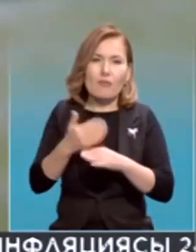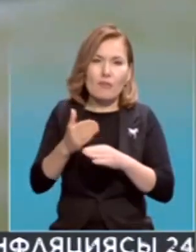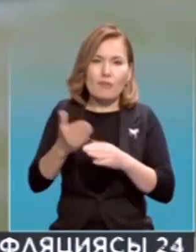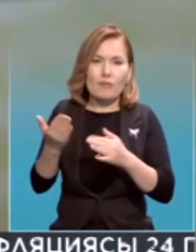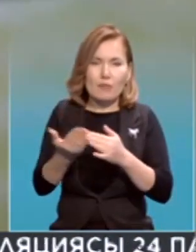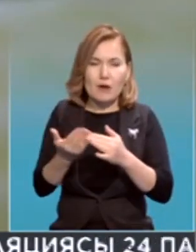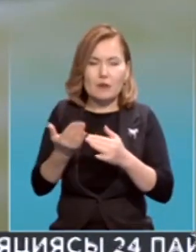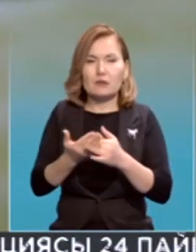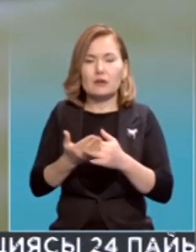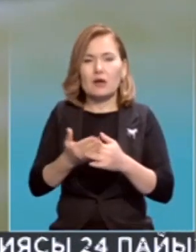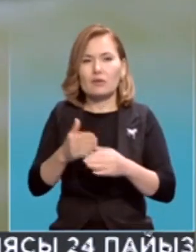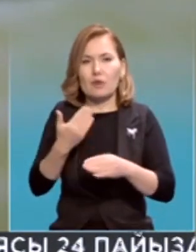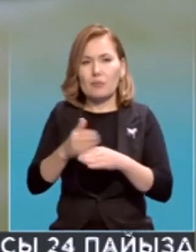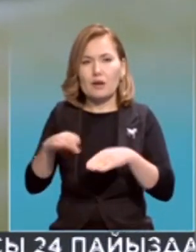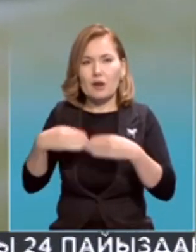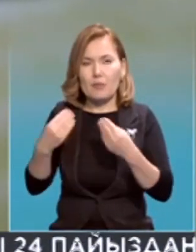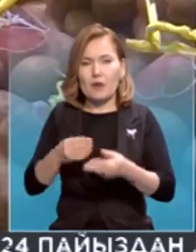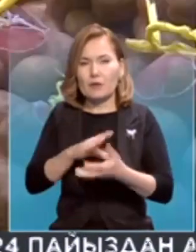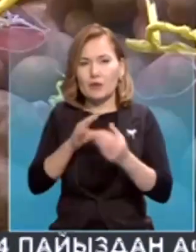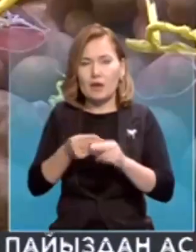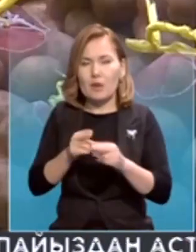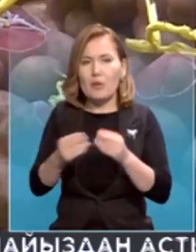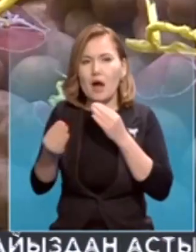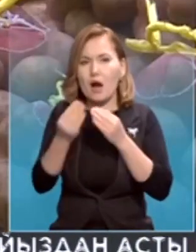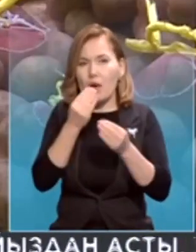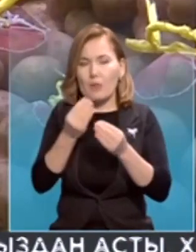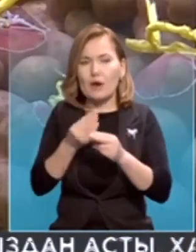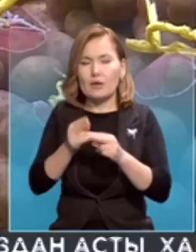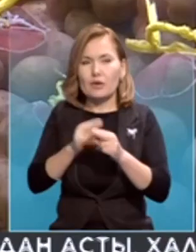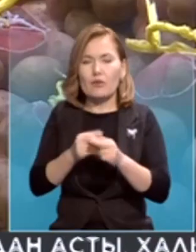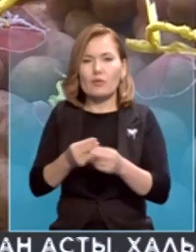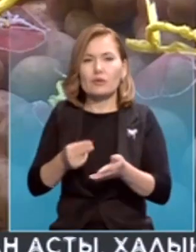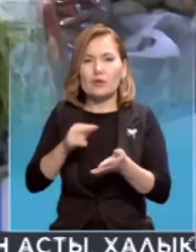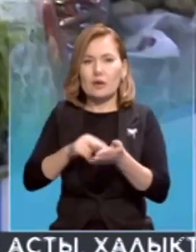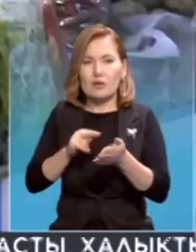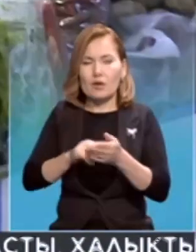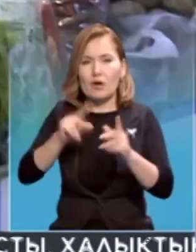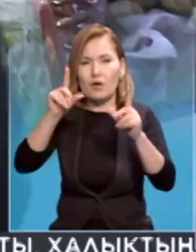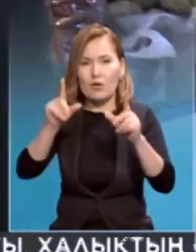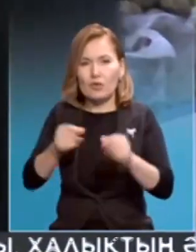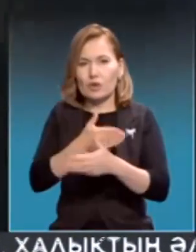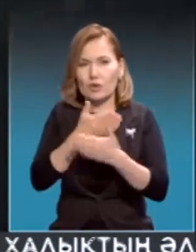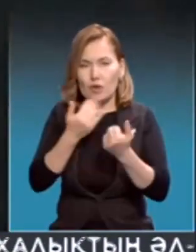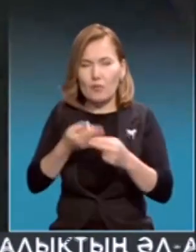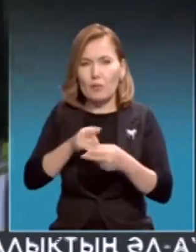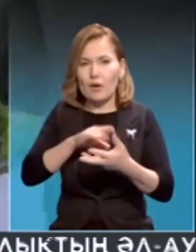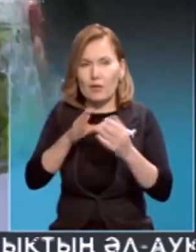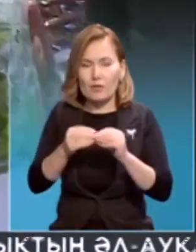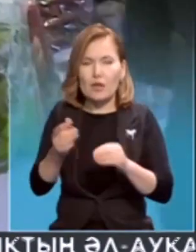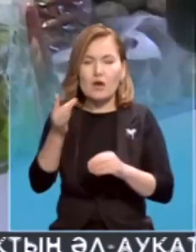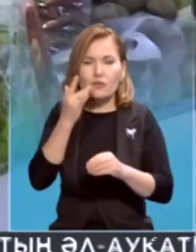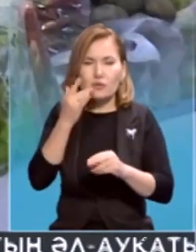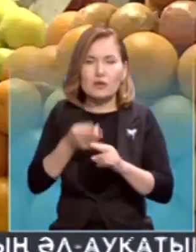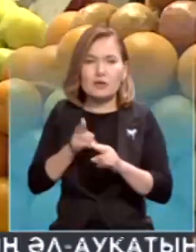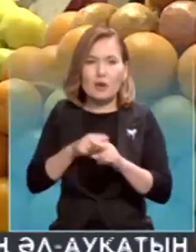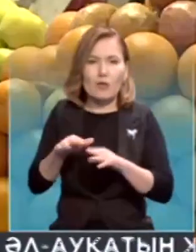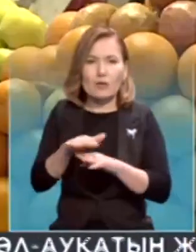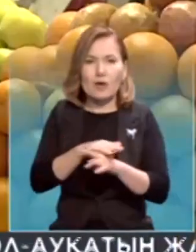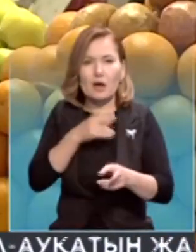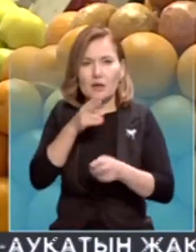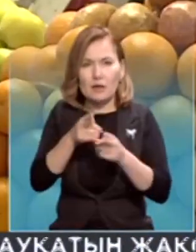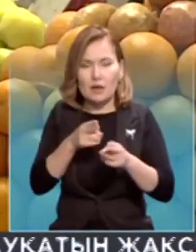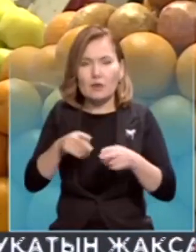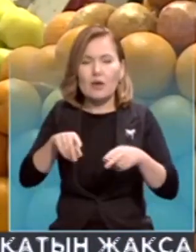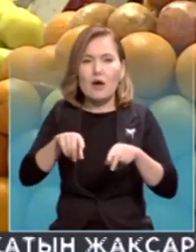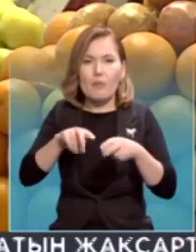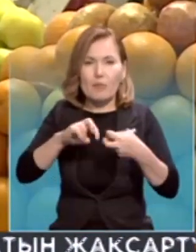аламыз. Президент күзде су тегін болатын азық-түліктің көктемде шарықтап шыға келетінін айтып, бағасы бірнеше рет құбылған көкөніс пен қантқа қатысты